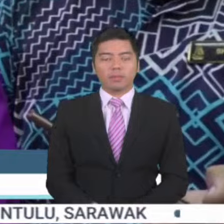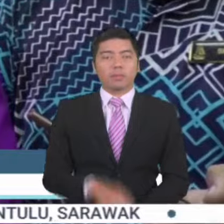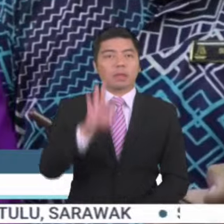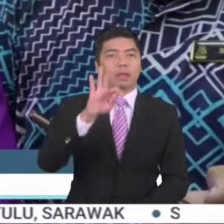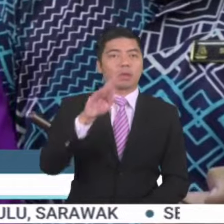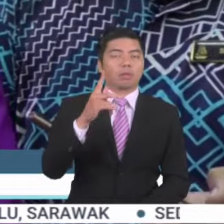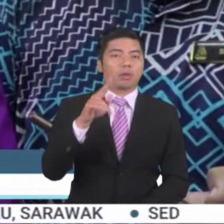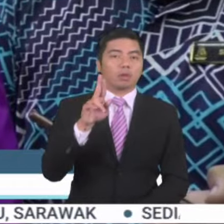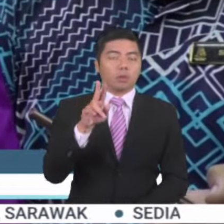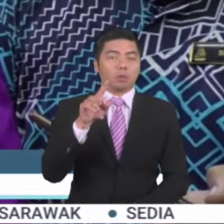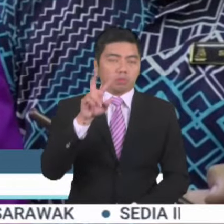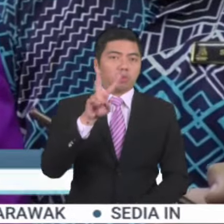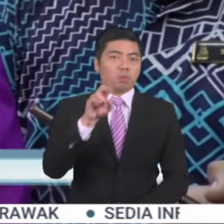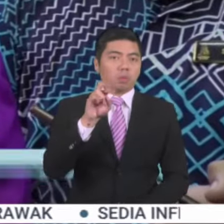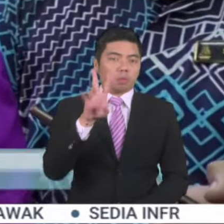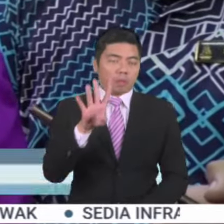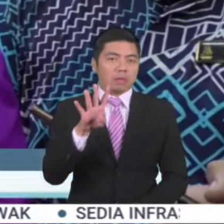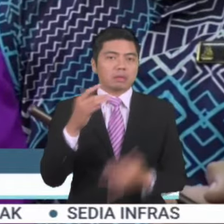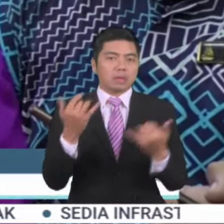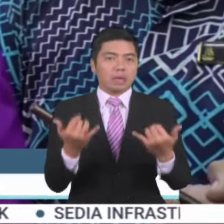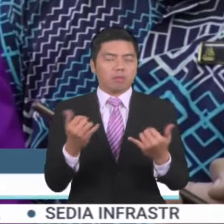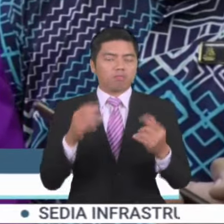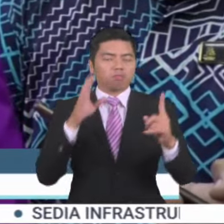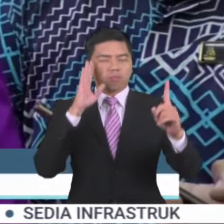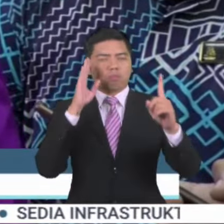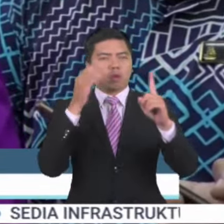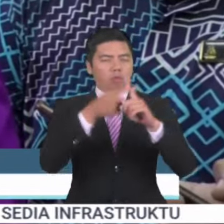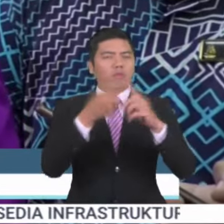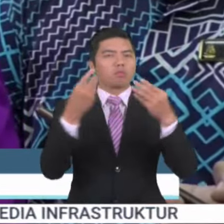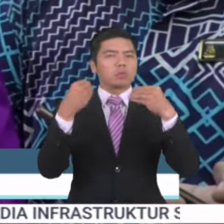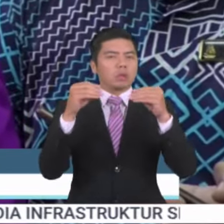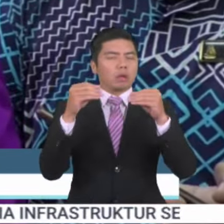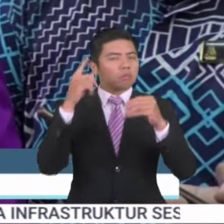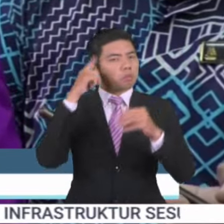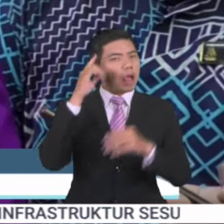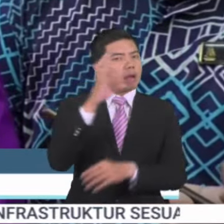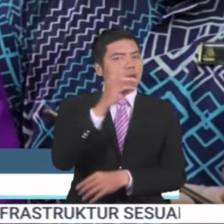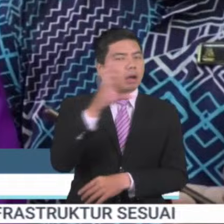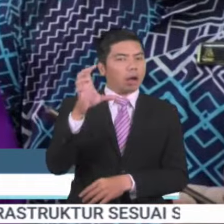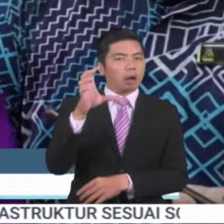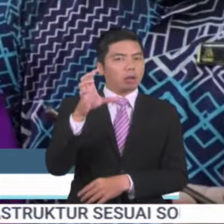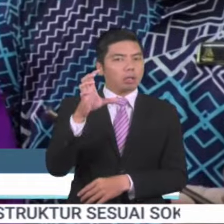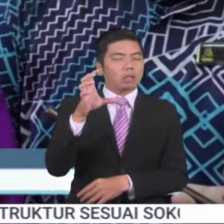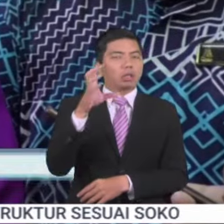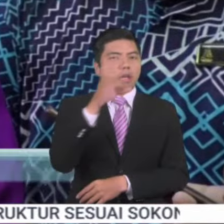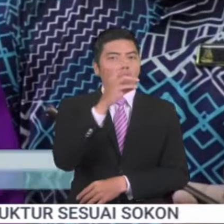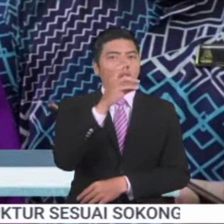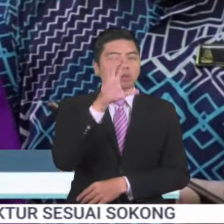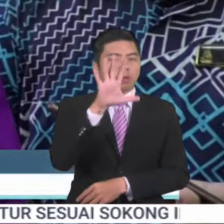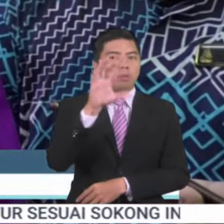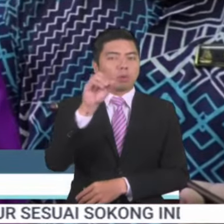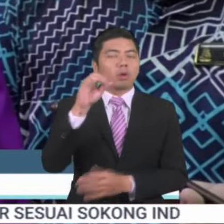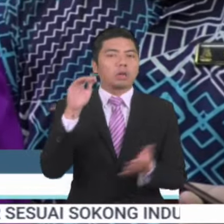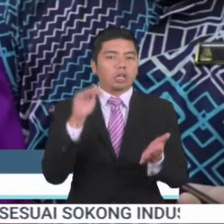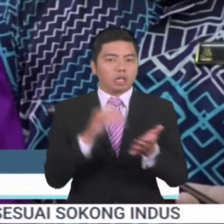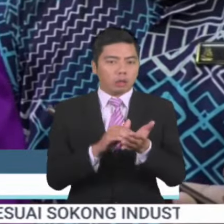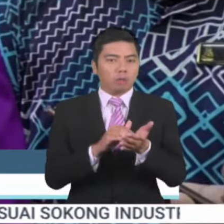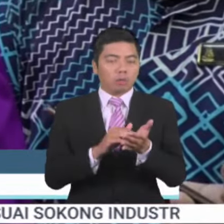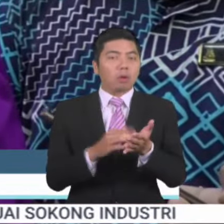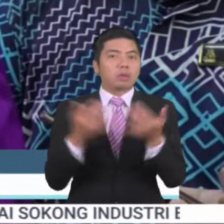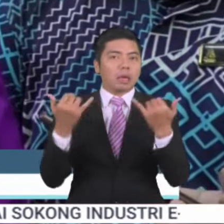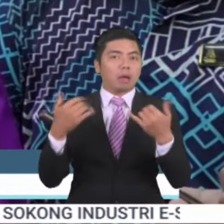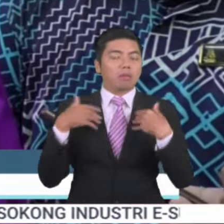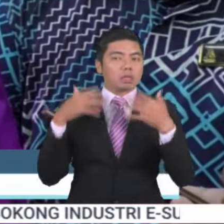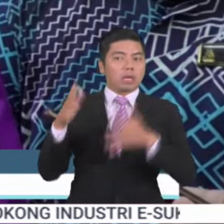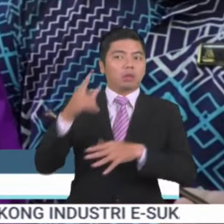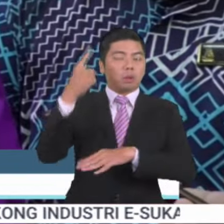FKU tahun 2024 ni kita mensasarkan nilai jualan sebanyak 650,000. Tinggal sehari lagi,